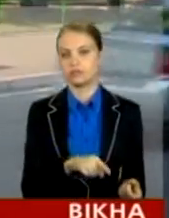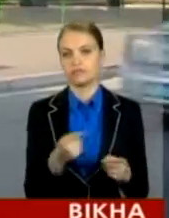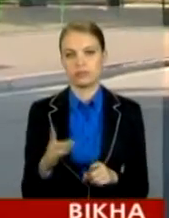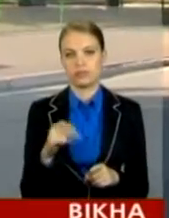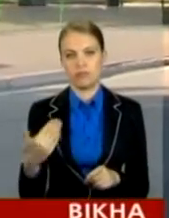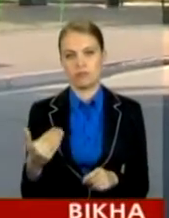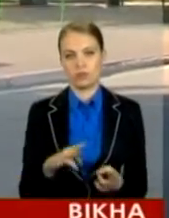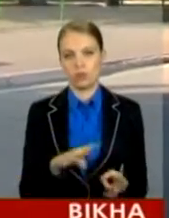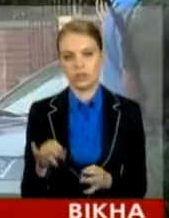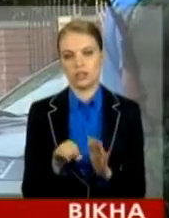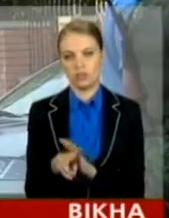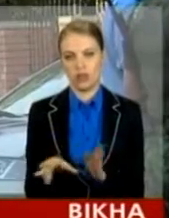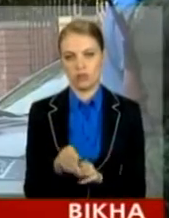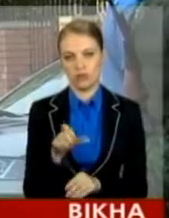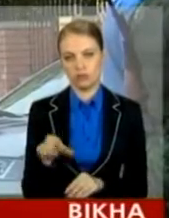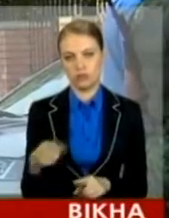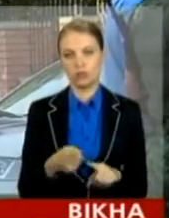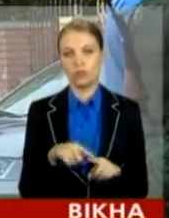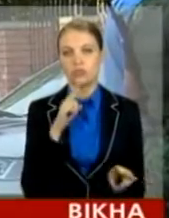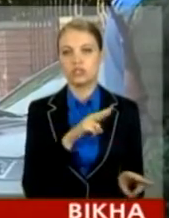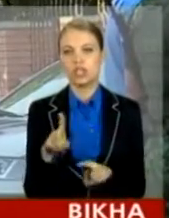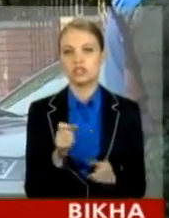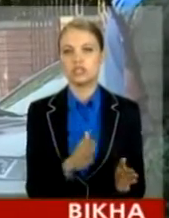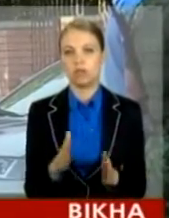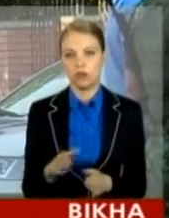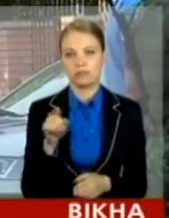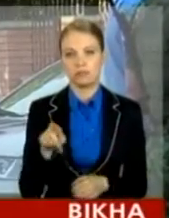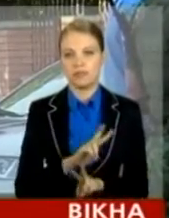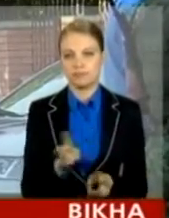бік терористів і тікають разом із ними. Тож стежити за порядком там нема кому.